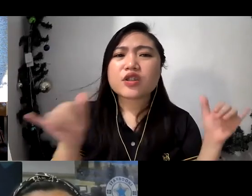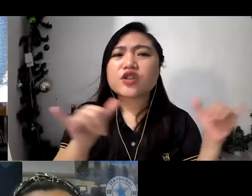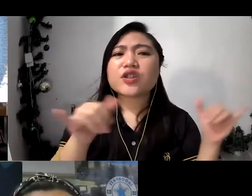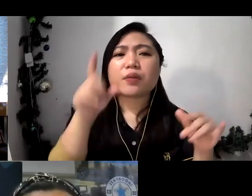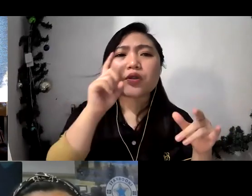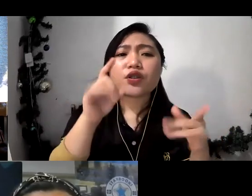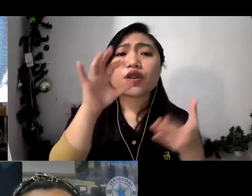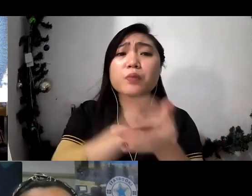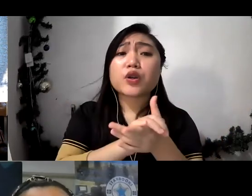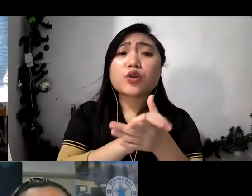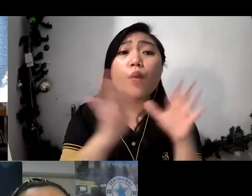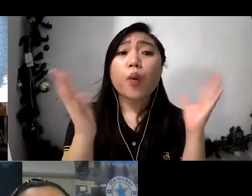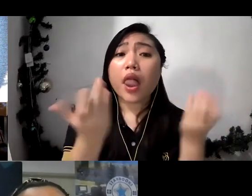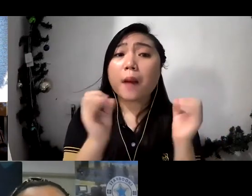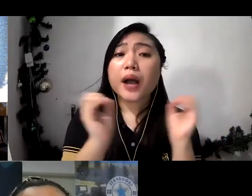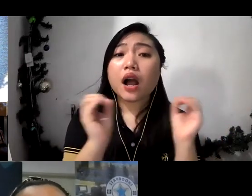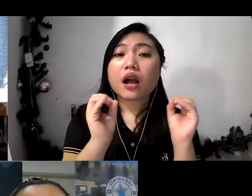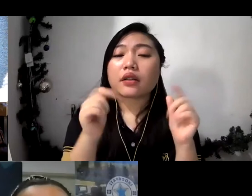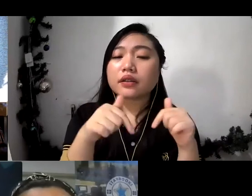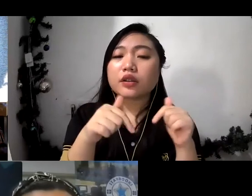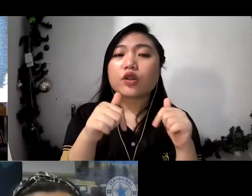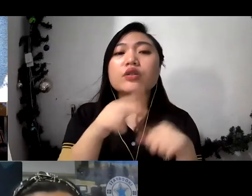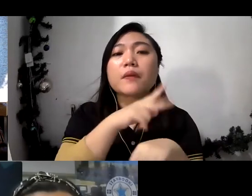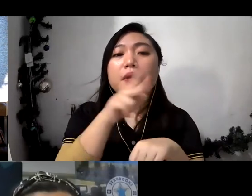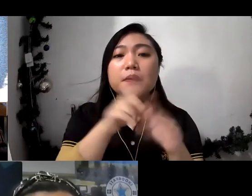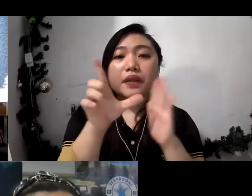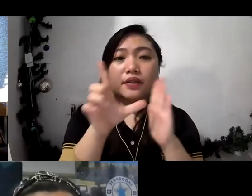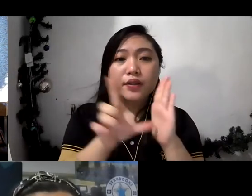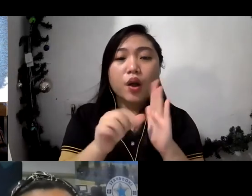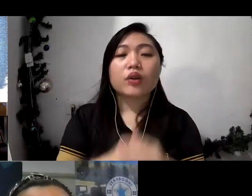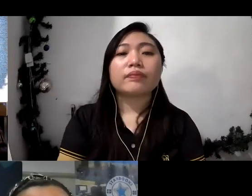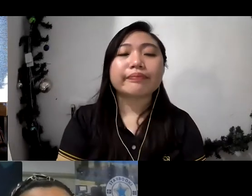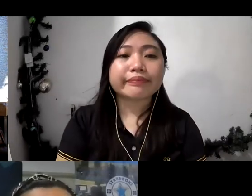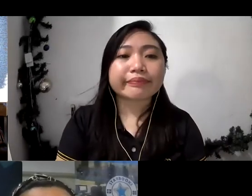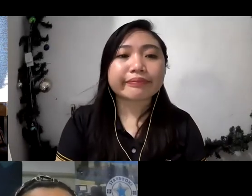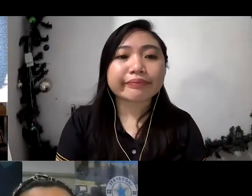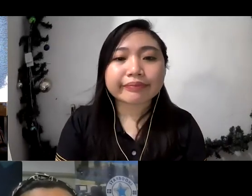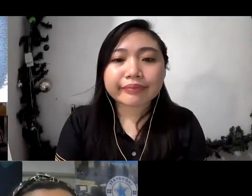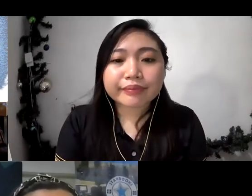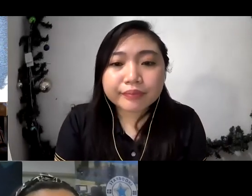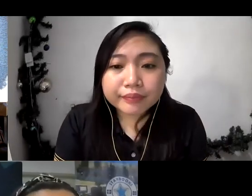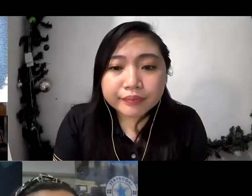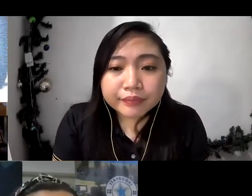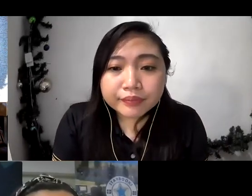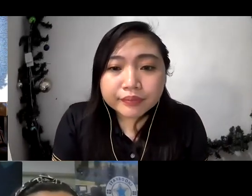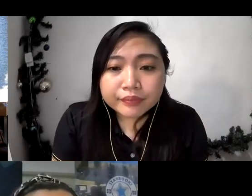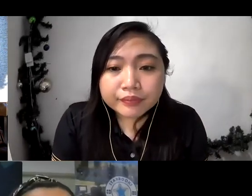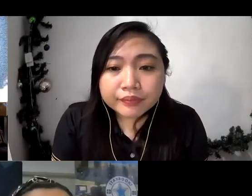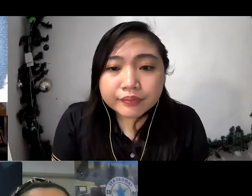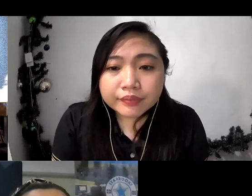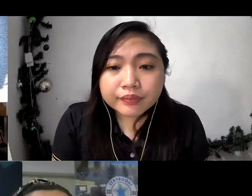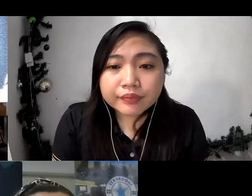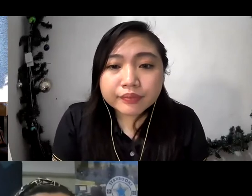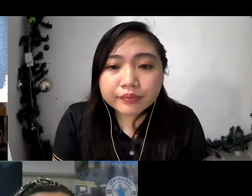ang sagot po dyan, hindi pa po yan pinapahintulutan ng ating batas. Okay. Thank you, ma'am. So, hindi pa